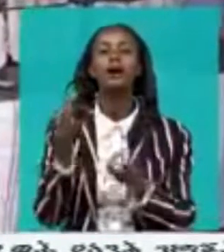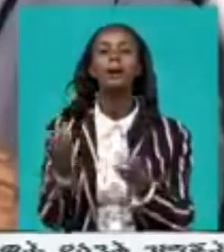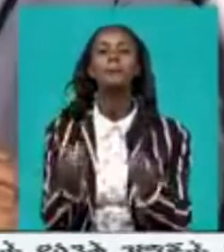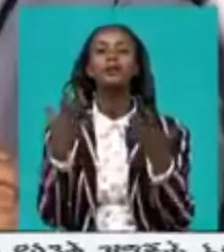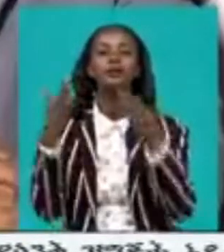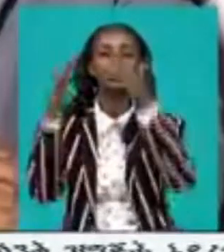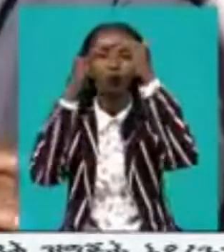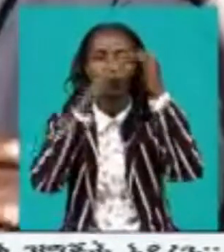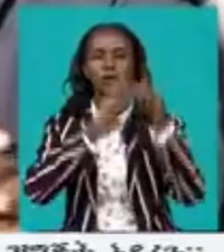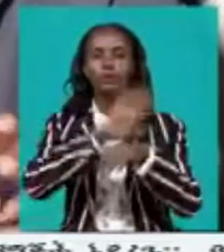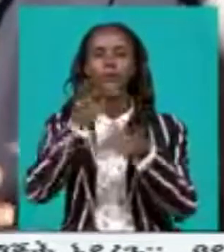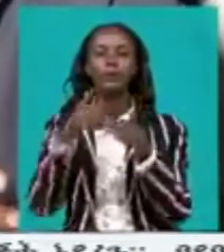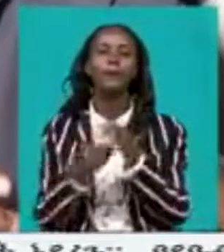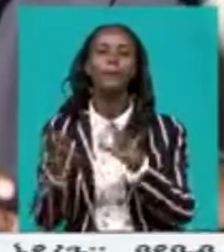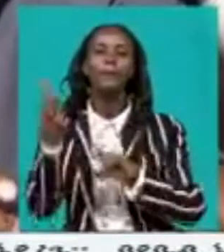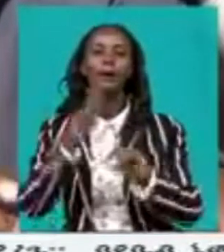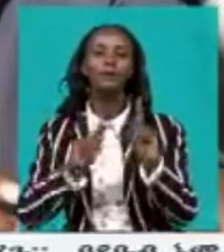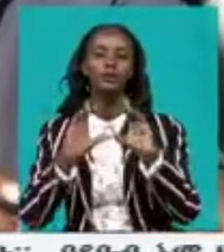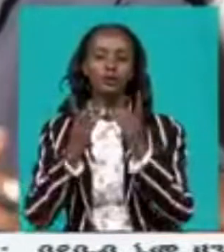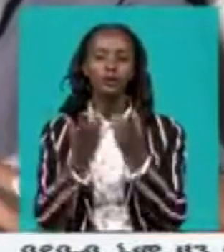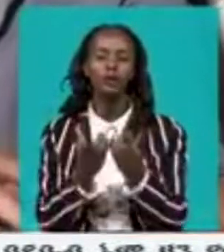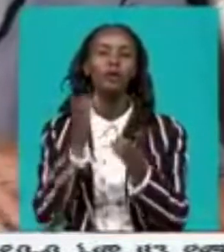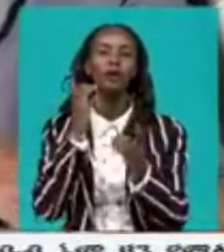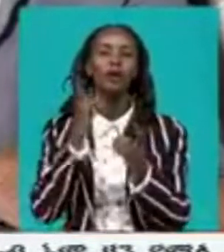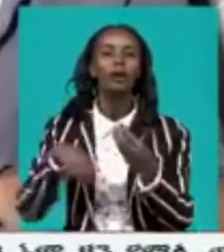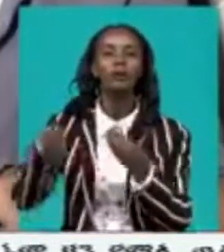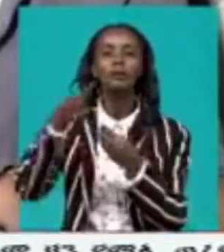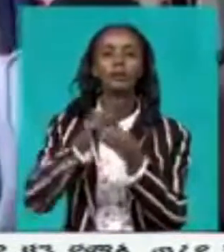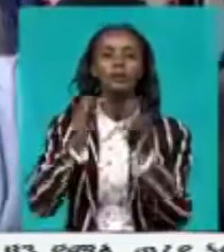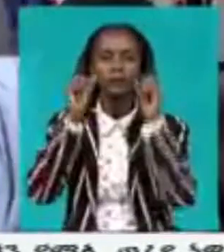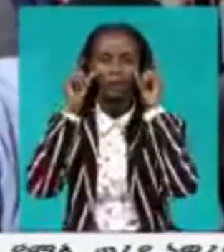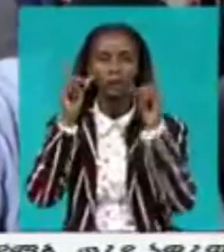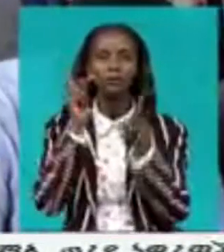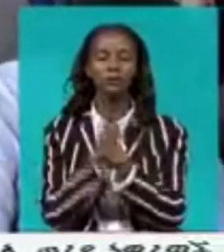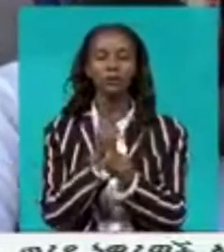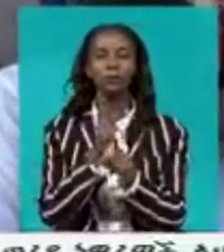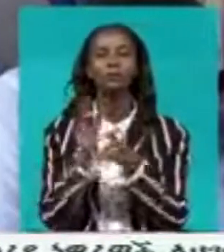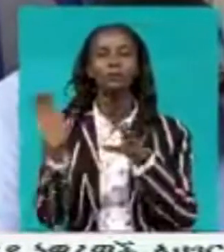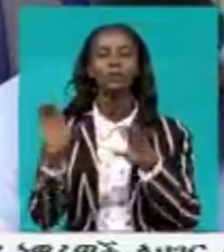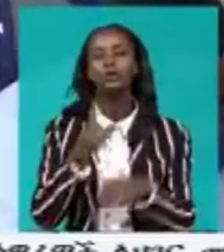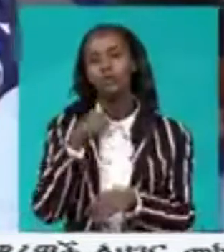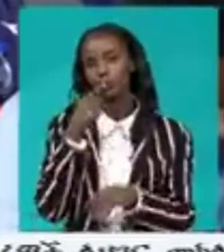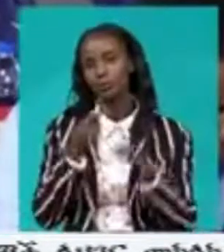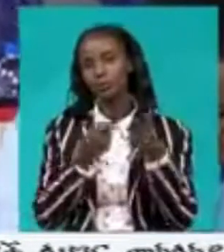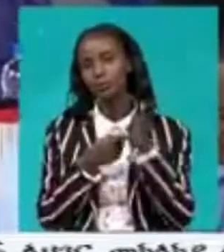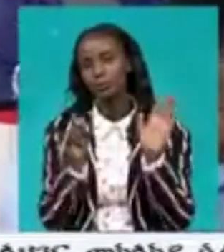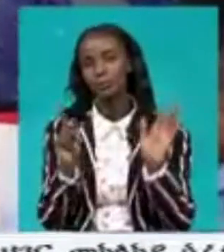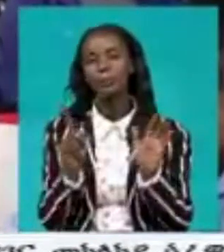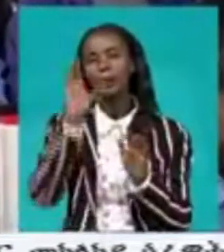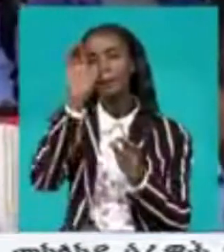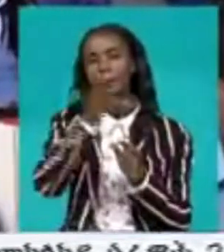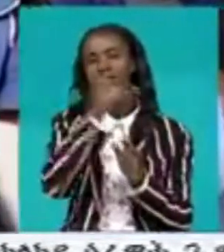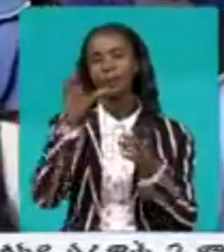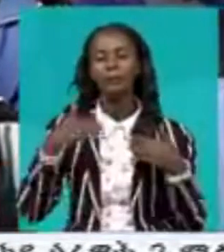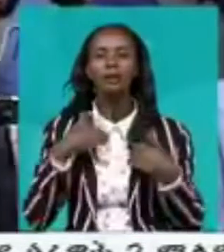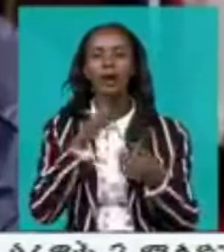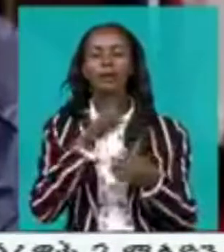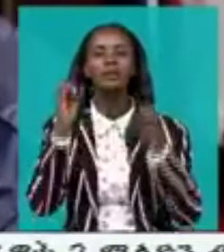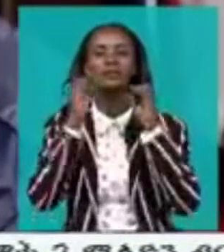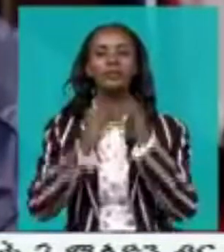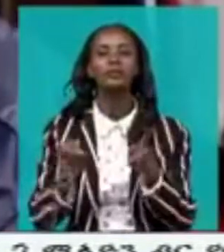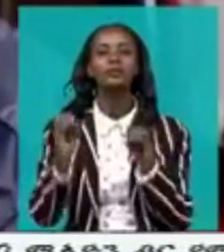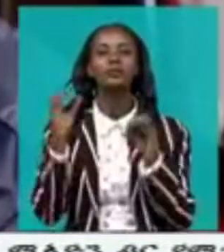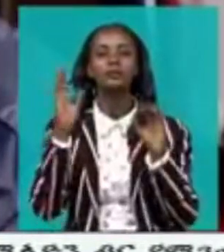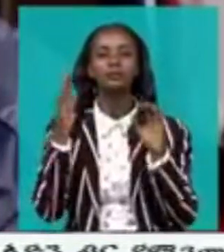በአብዛኛው መዋቅሮች ሁሉም የማህበረሰብ ክፍሎች አካባቢያቸውን በንቃት እንዲጠብቁ ተደርጓል ሲሉም ገልጸዋል። የመስቀል በዓል ያለምንም የጸጥታ